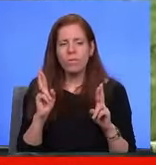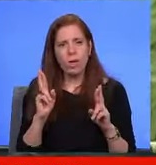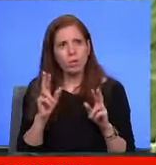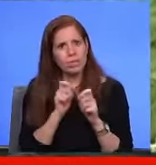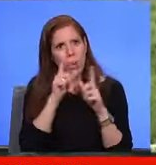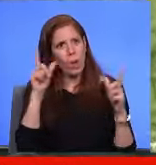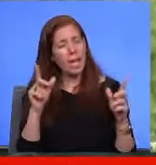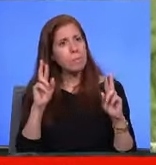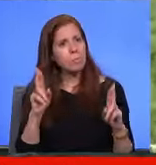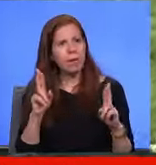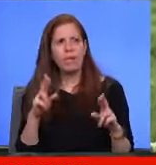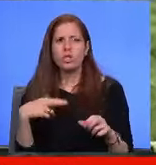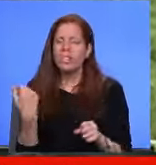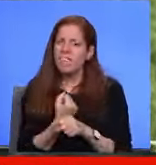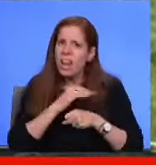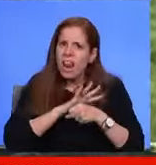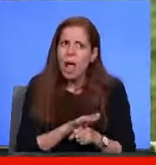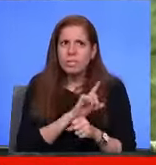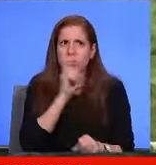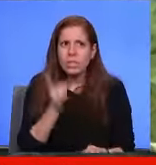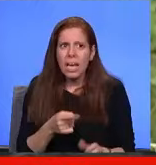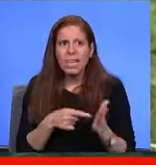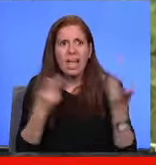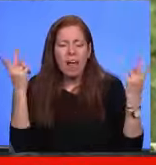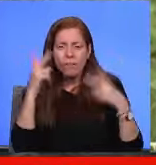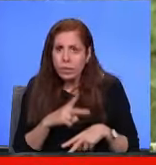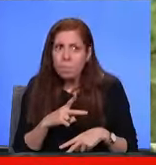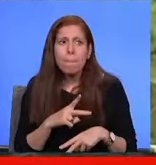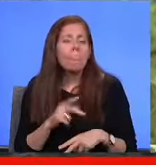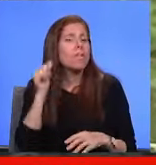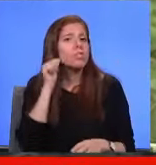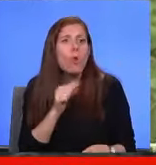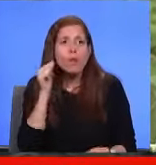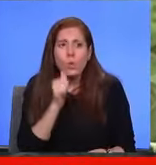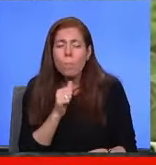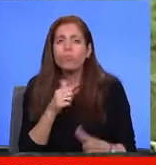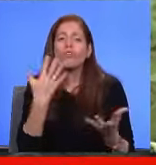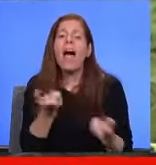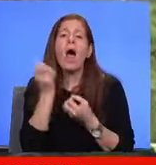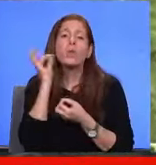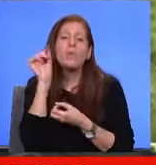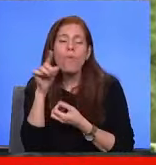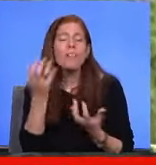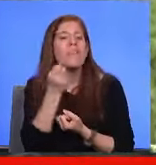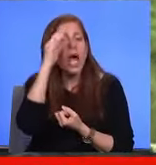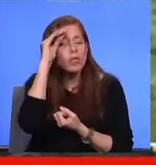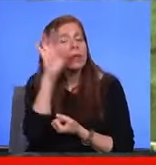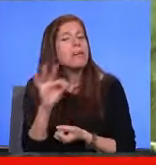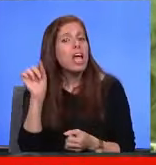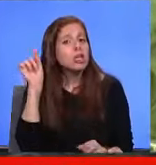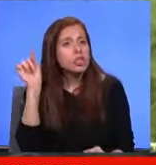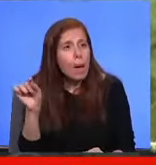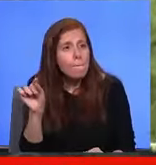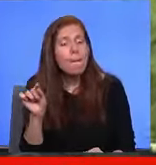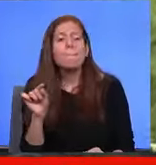יפעיל לחץ על מי שצריך כדי להבין שכל יום שהחטופות והחטופים עדיין שם, מעמיד אותם